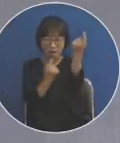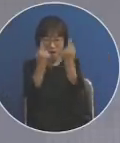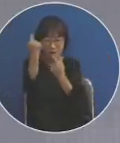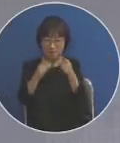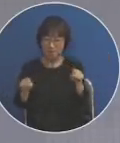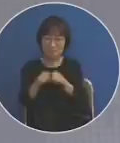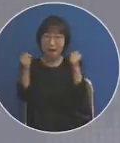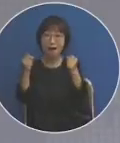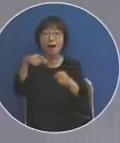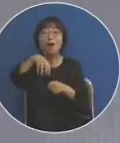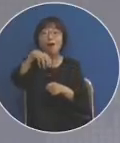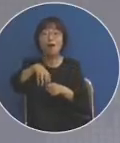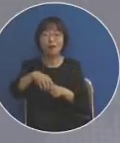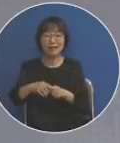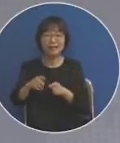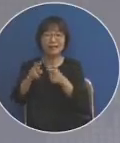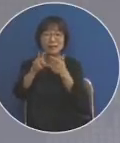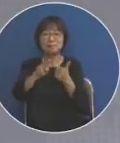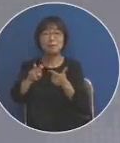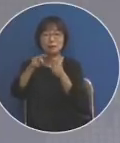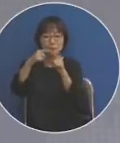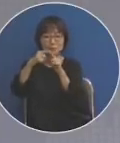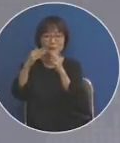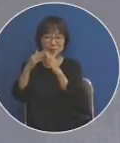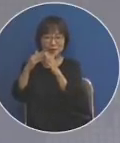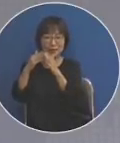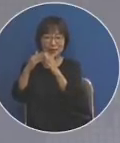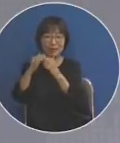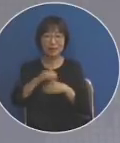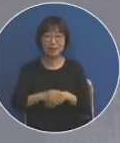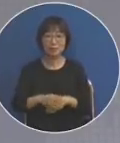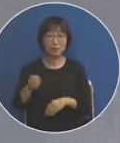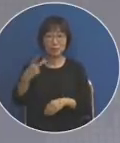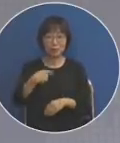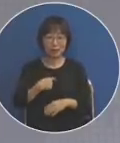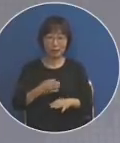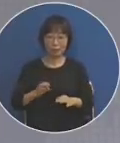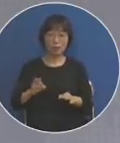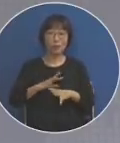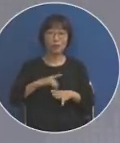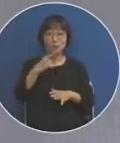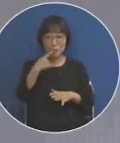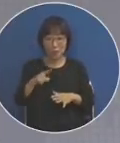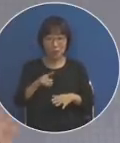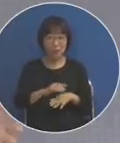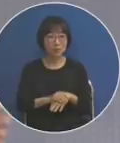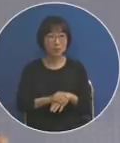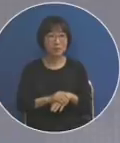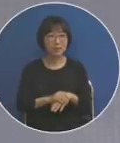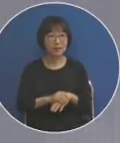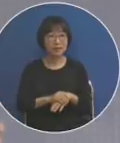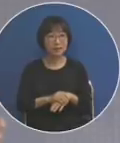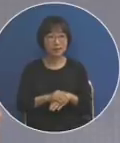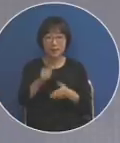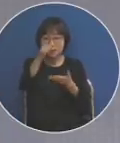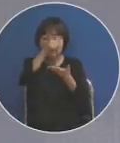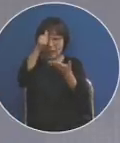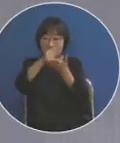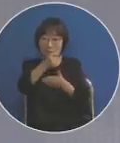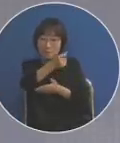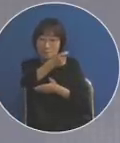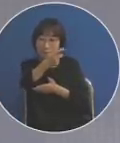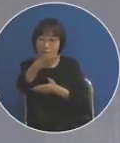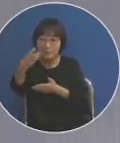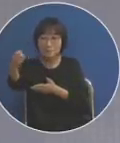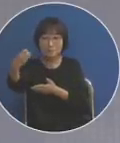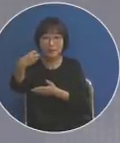200 participants is the Emmanuel Church. 그리고 나는 저번에 깜짝 놀란 게요. 우리 장로님들 가운데 몇 명 일하더라고요. 목사님, 우리 교회